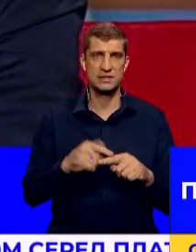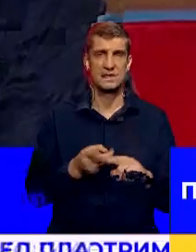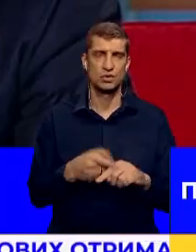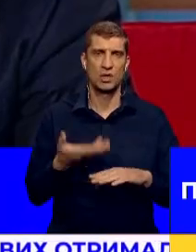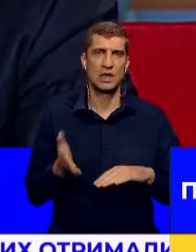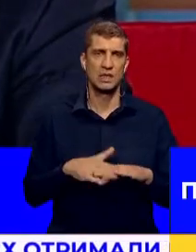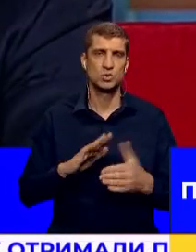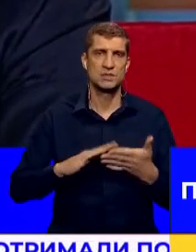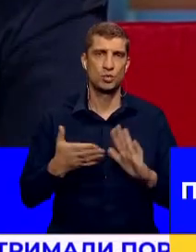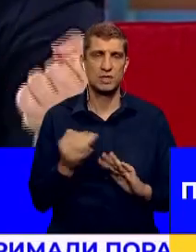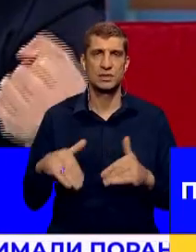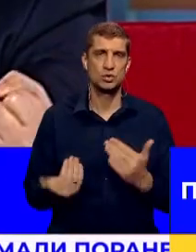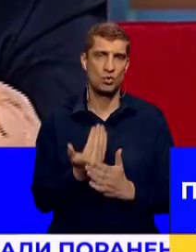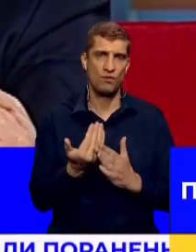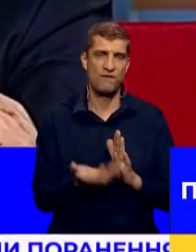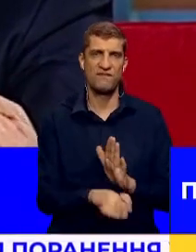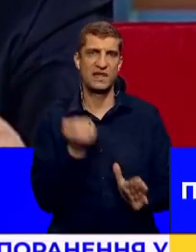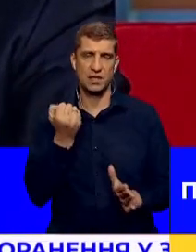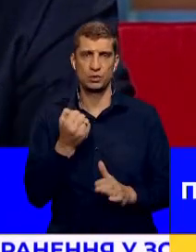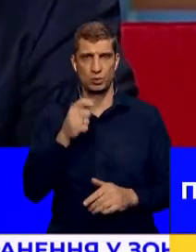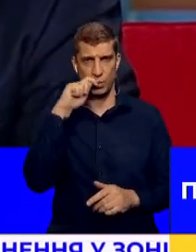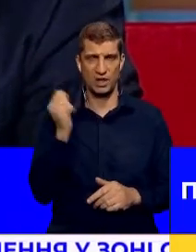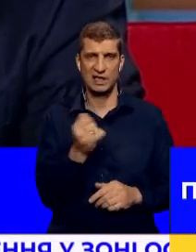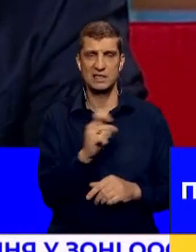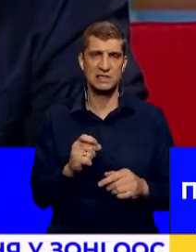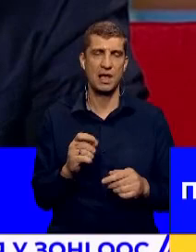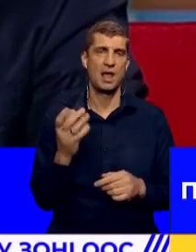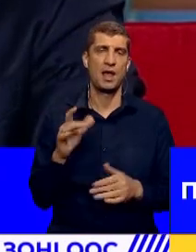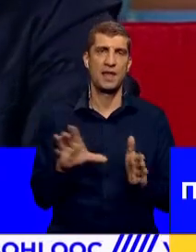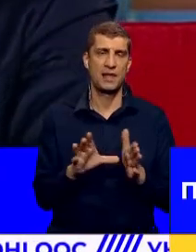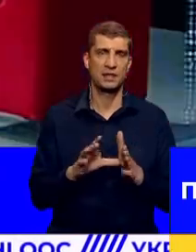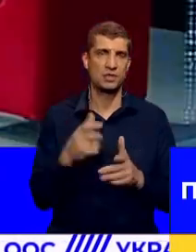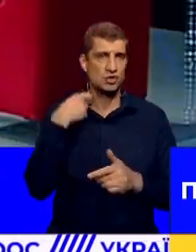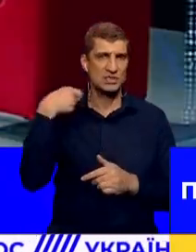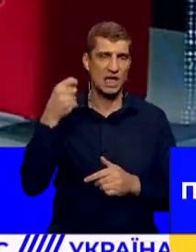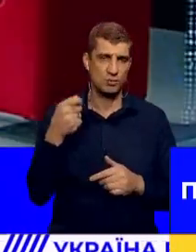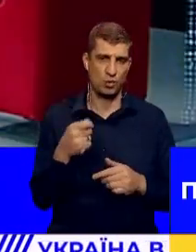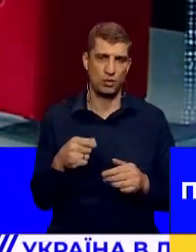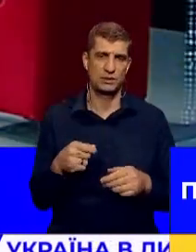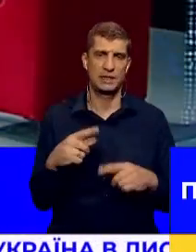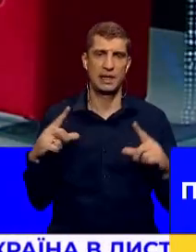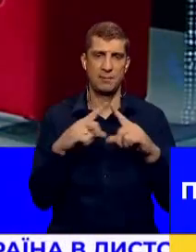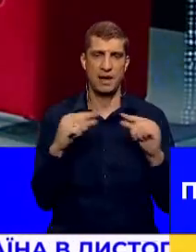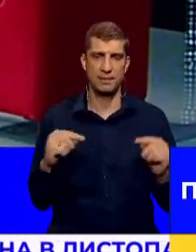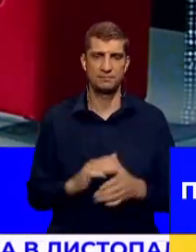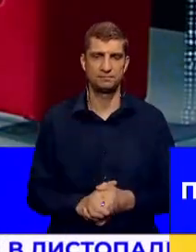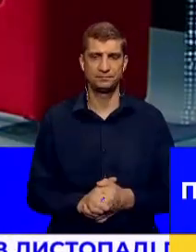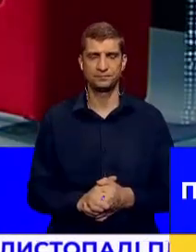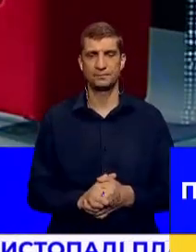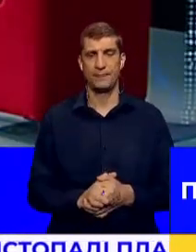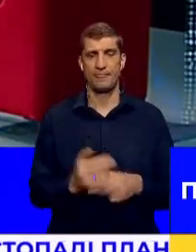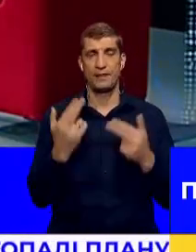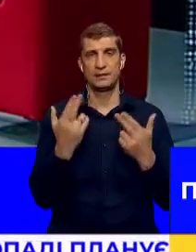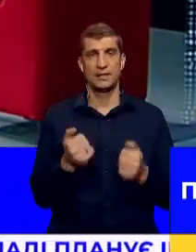Критичну ситуацію і знову витягнути Україну з енергетичного зашморгу Кремля. Да,